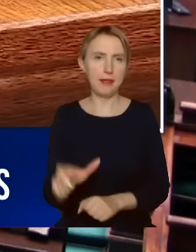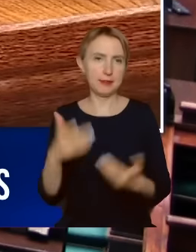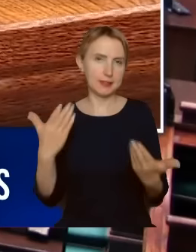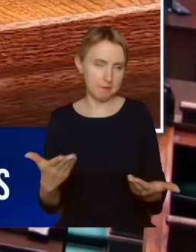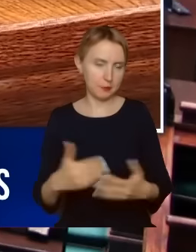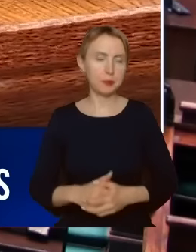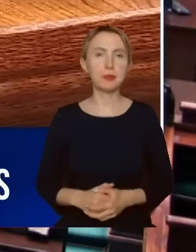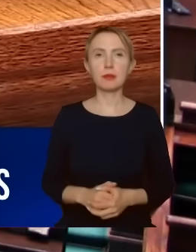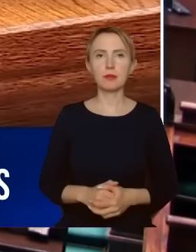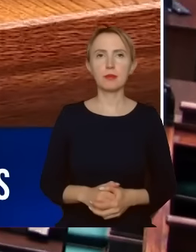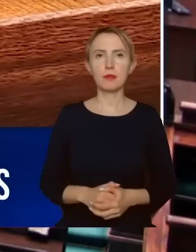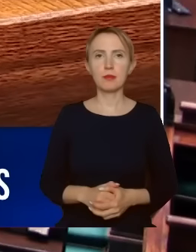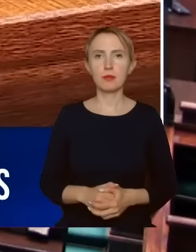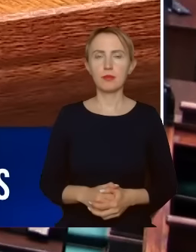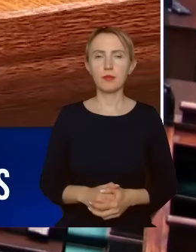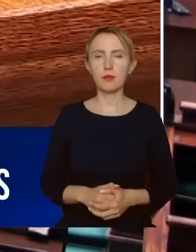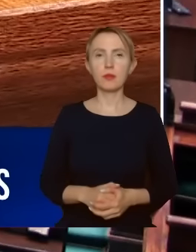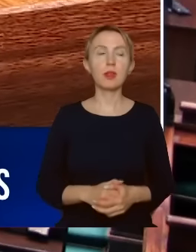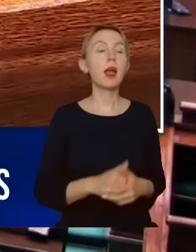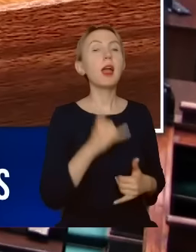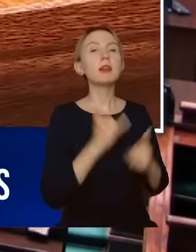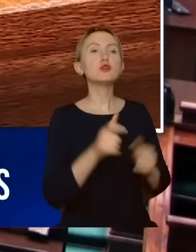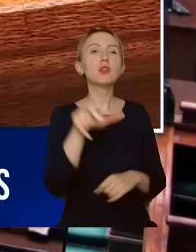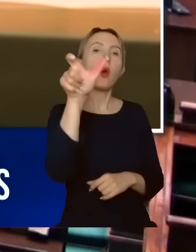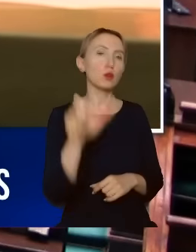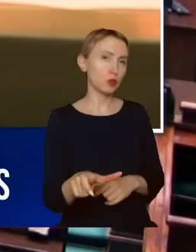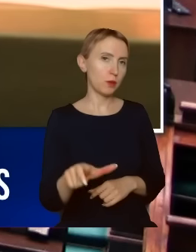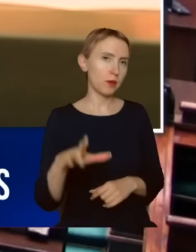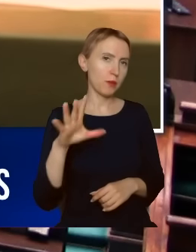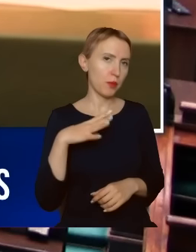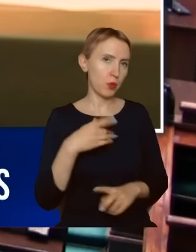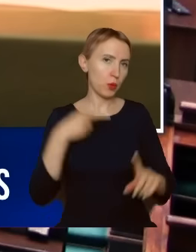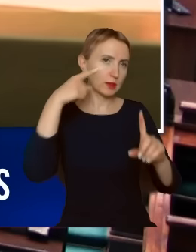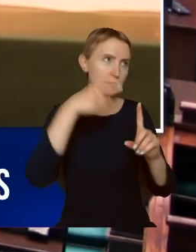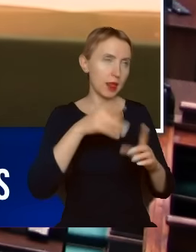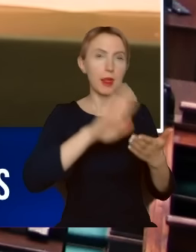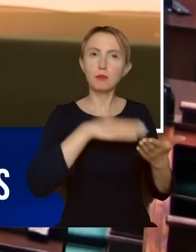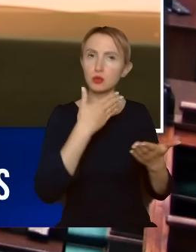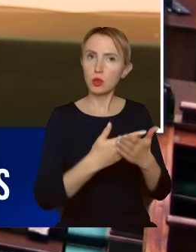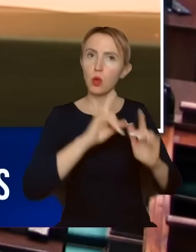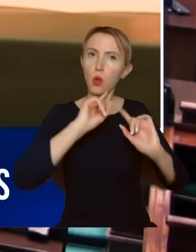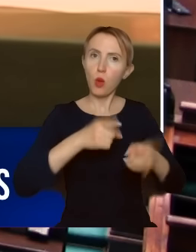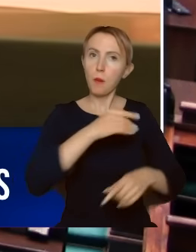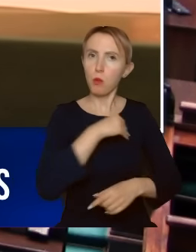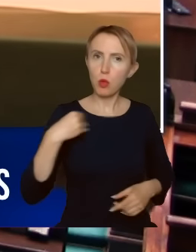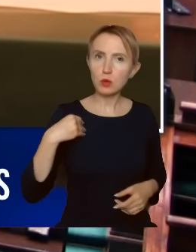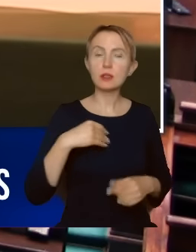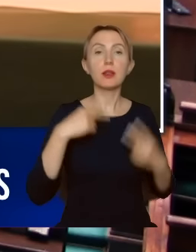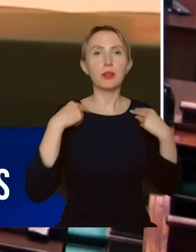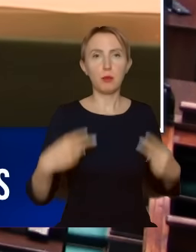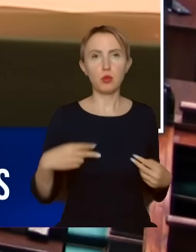jeżeli chodzi o Przepraszam bardzo jeżeli ta osoba kierowała się na przykład orzeczeniami polskiego Trybuna